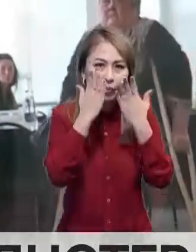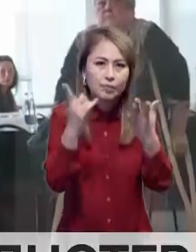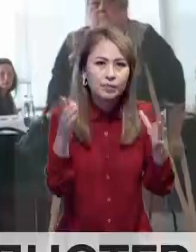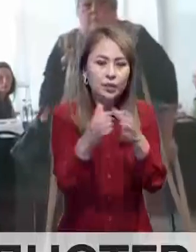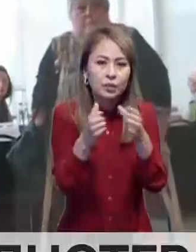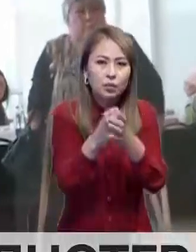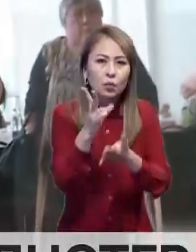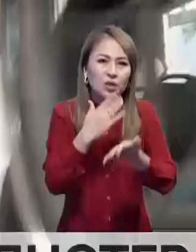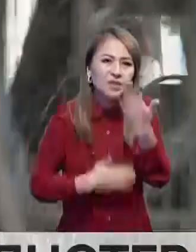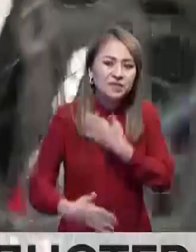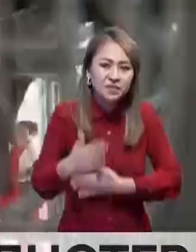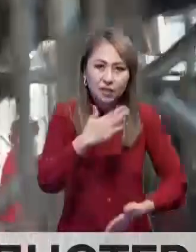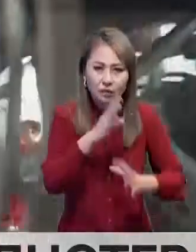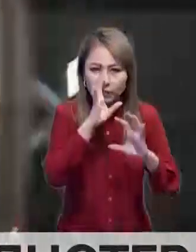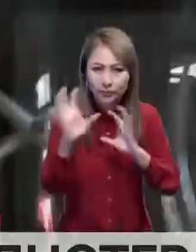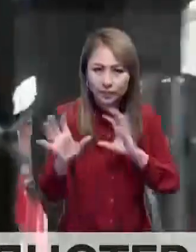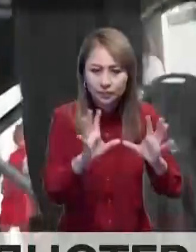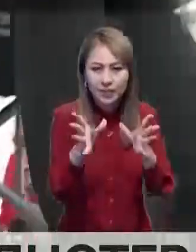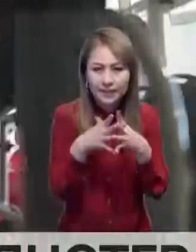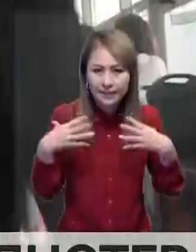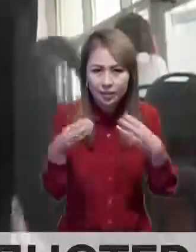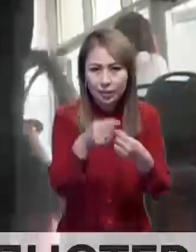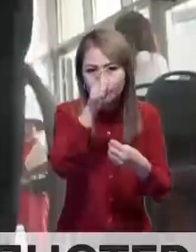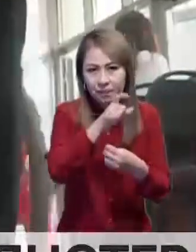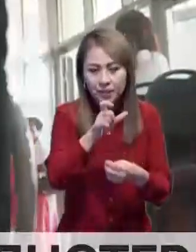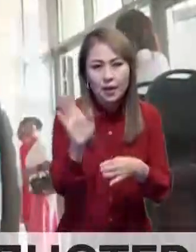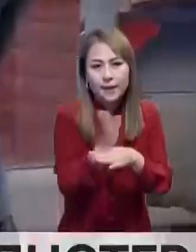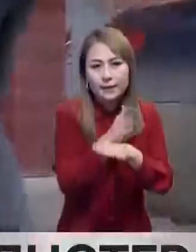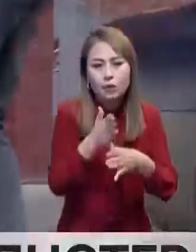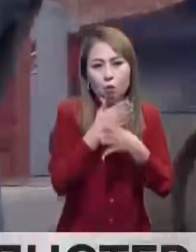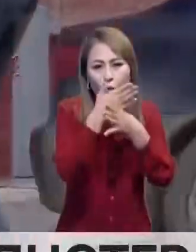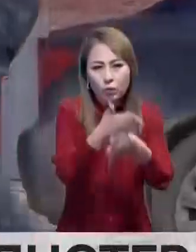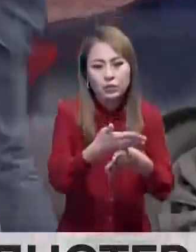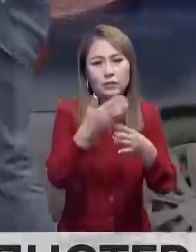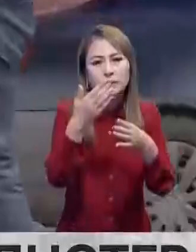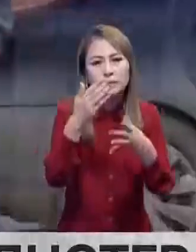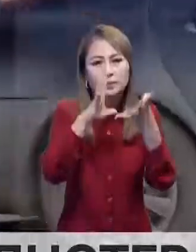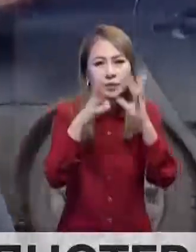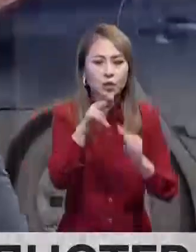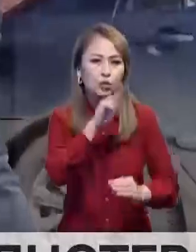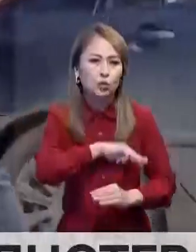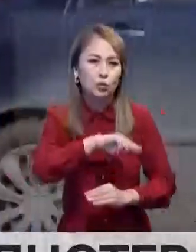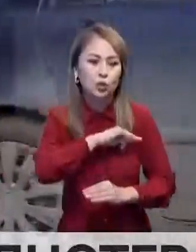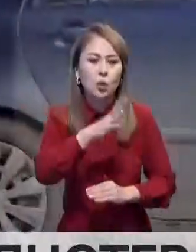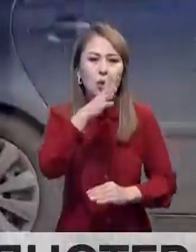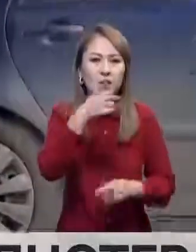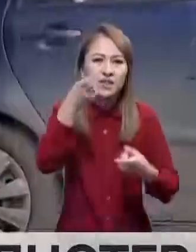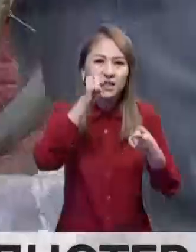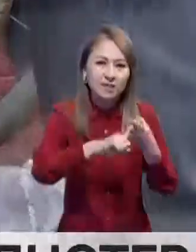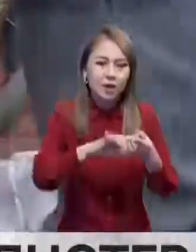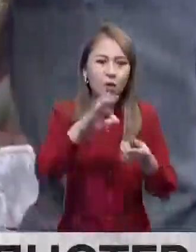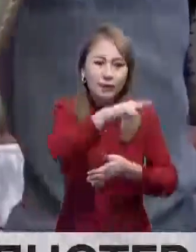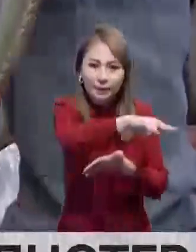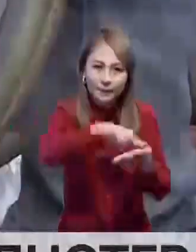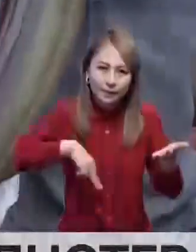топтағы мүмкіндігі шектеулі жандардың күтім жасайтын отбасы мүшелеріне жеке көмекші ретінде еңбек ақысын төлеу және жұмыс уақытын еңбек өтіліне қосып тіркеу